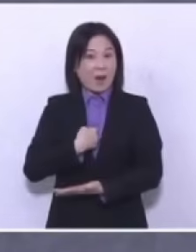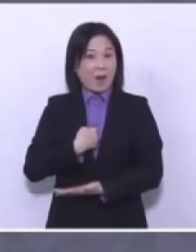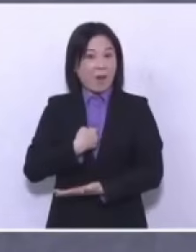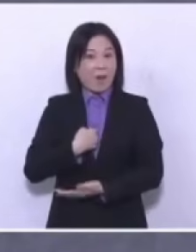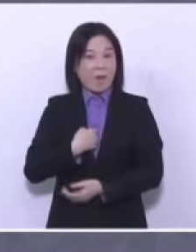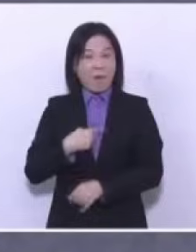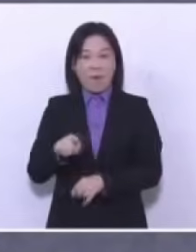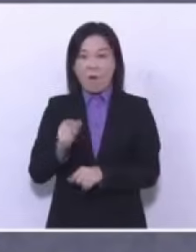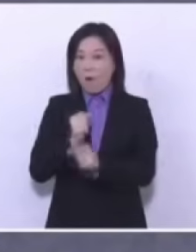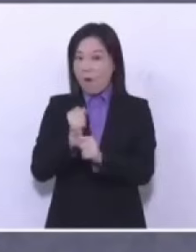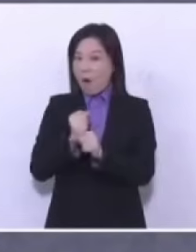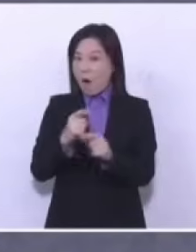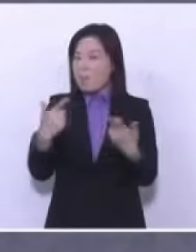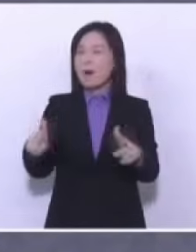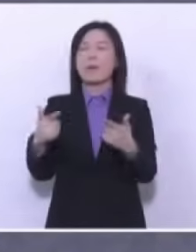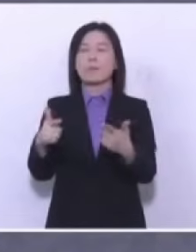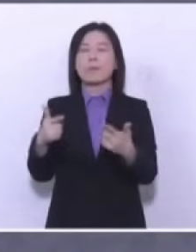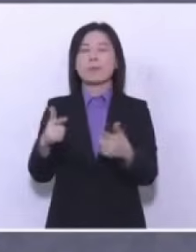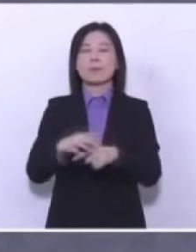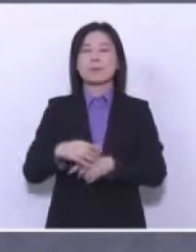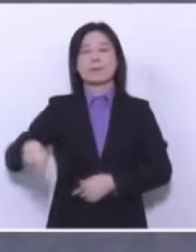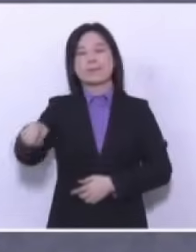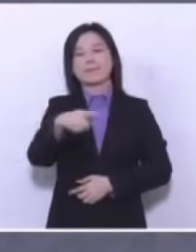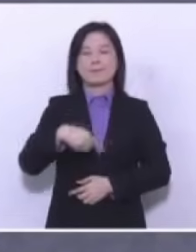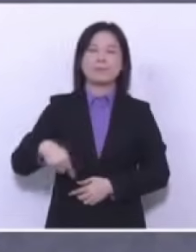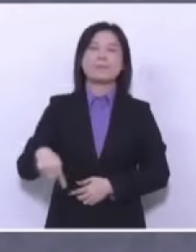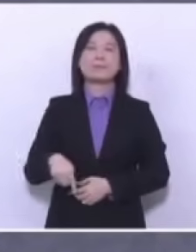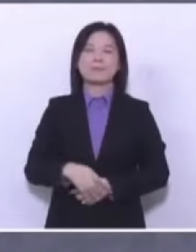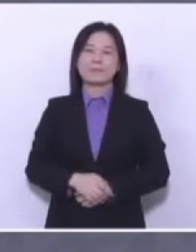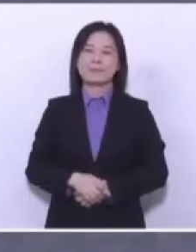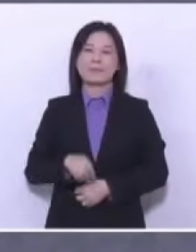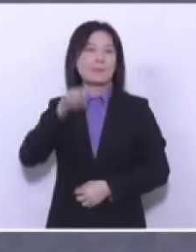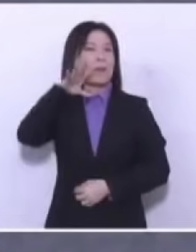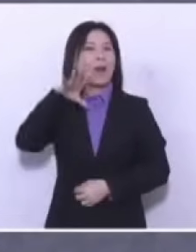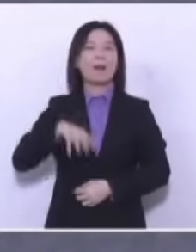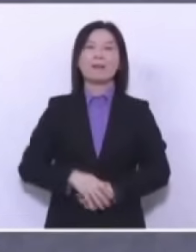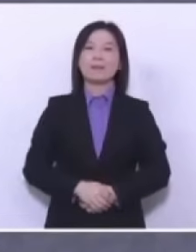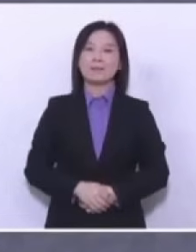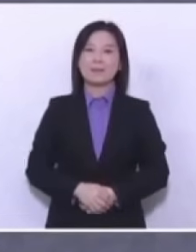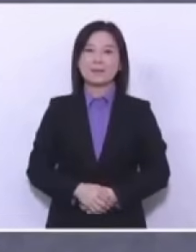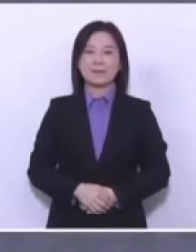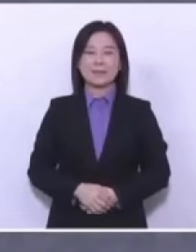就，其实这是你们的成就，因为